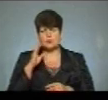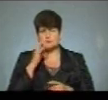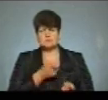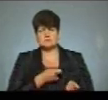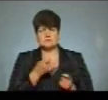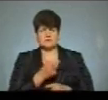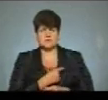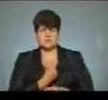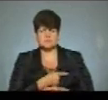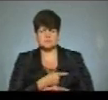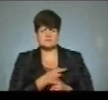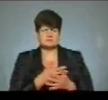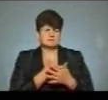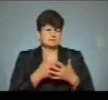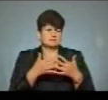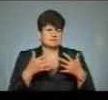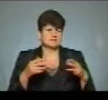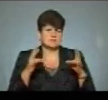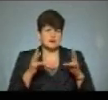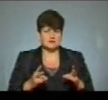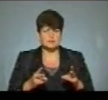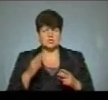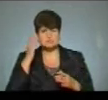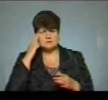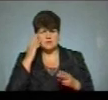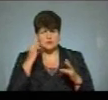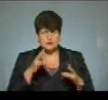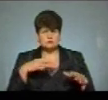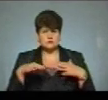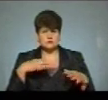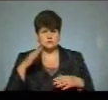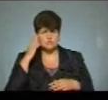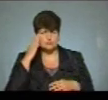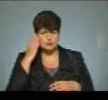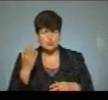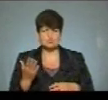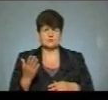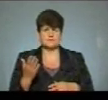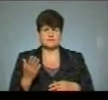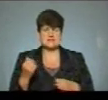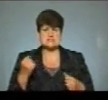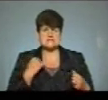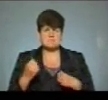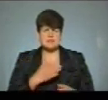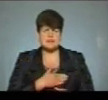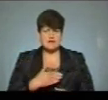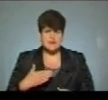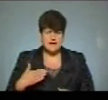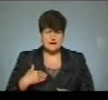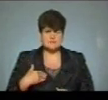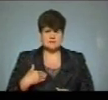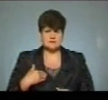в реанімацію із політравмами. Закрита черепно-мозкова травма, струс головного мозку, забій легень,